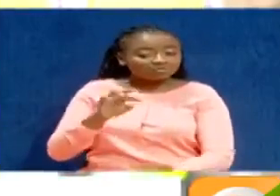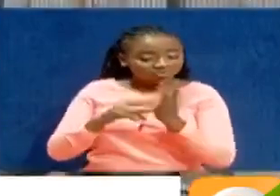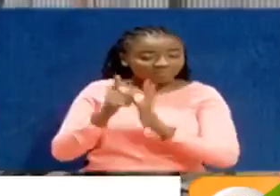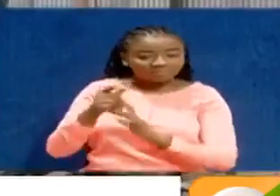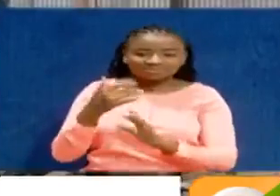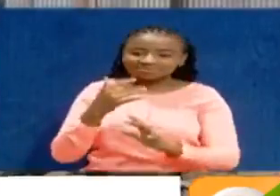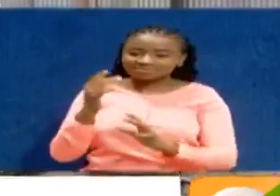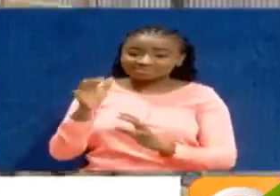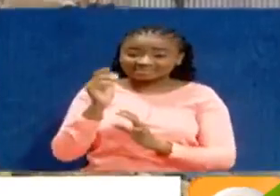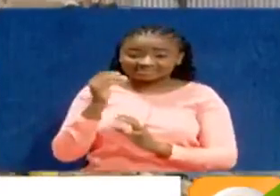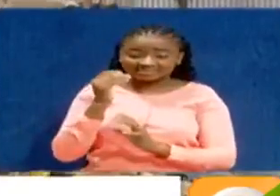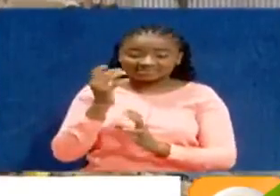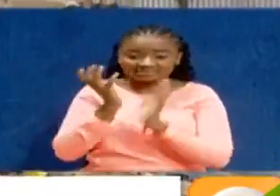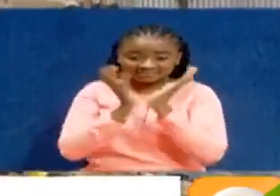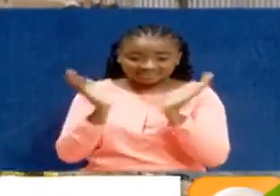has its history.